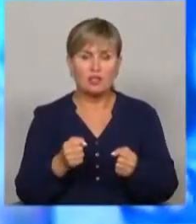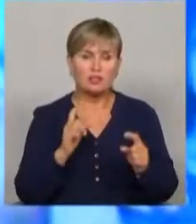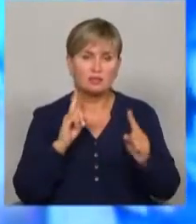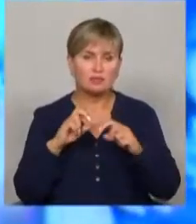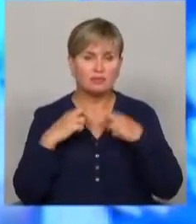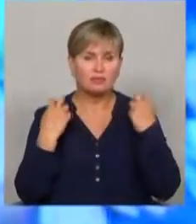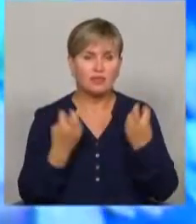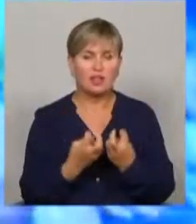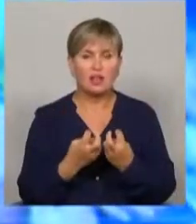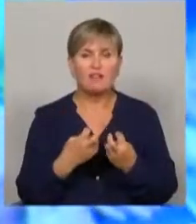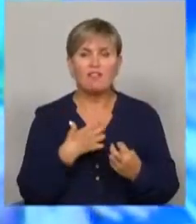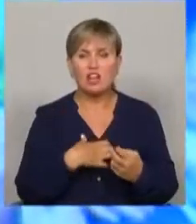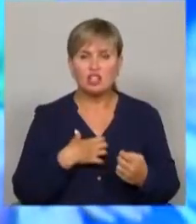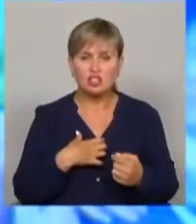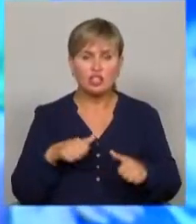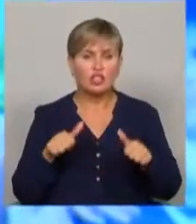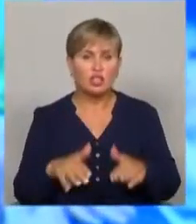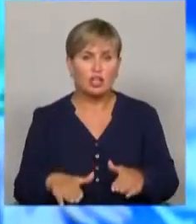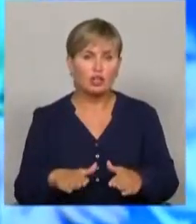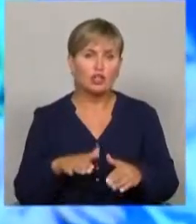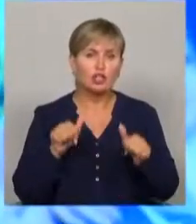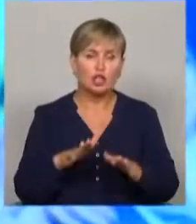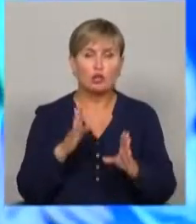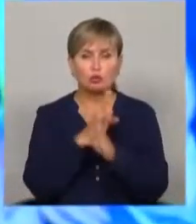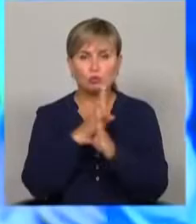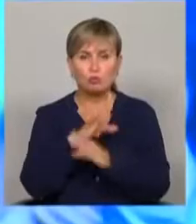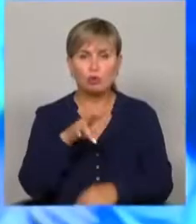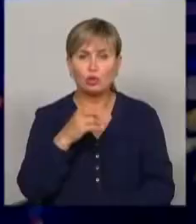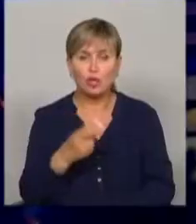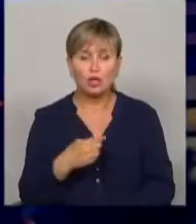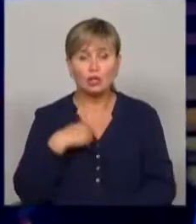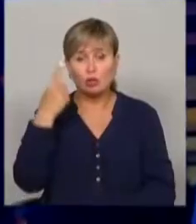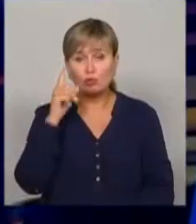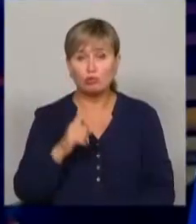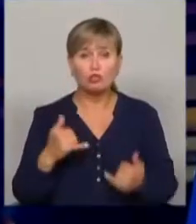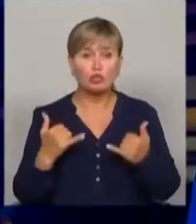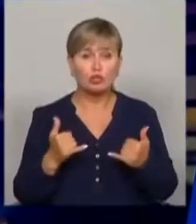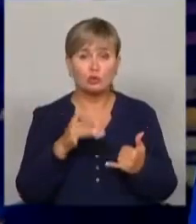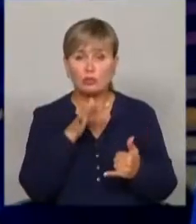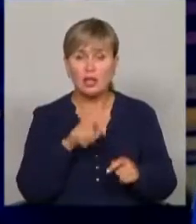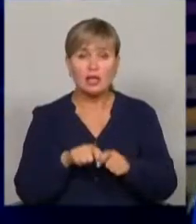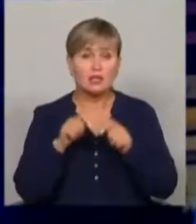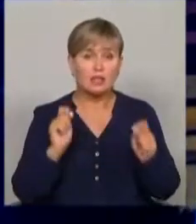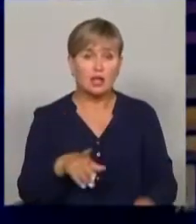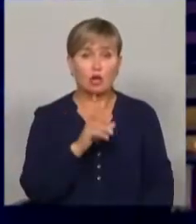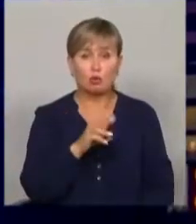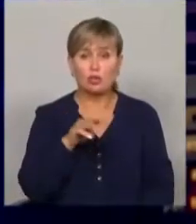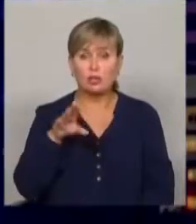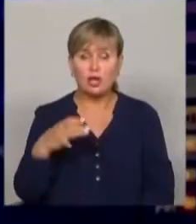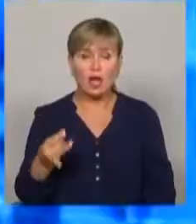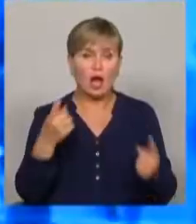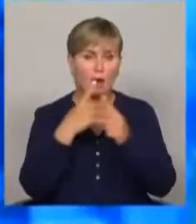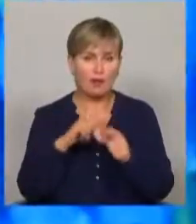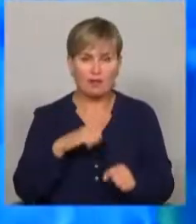которые решали судьбу нации в дальнейшем. Я считаю, что в нынешний момент создание курултая, объявленное